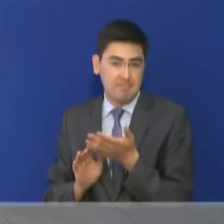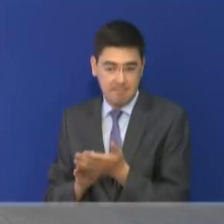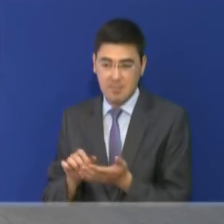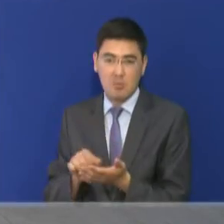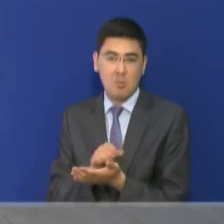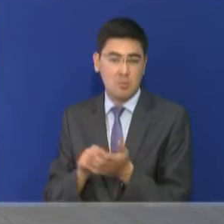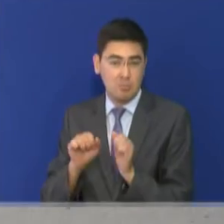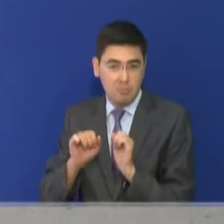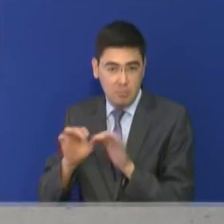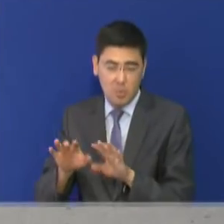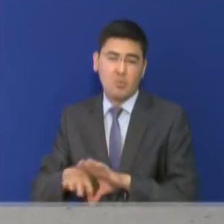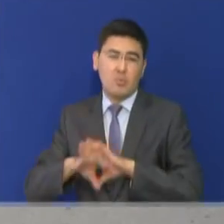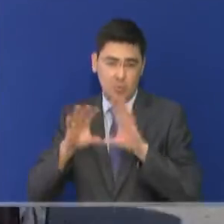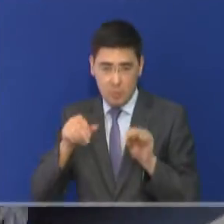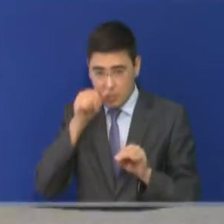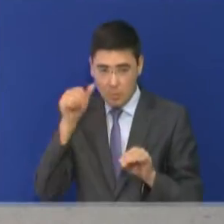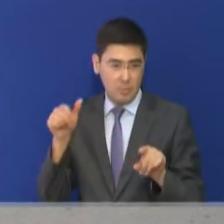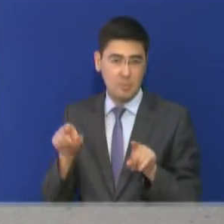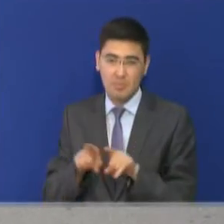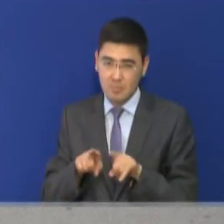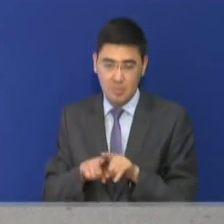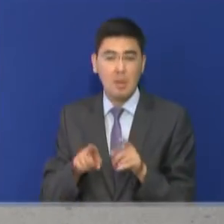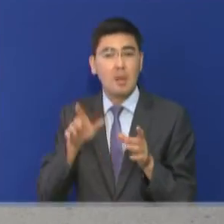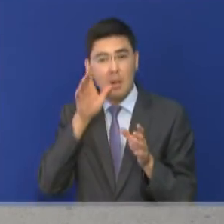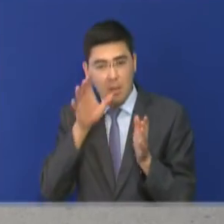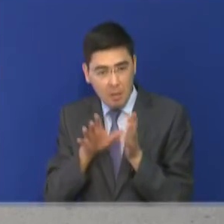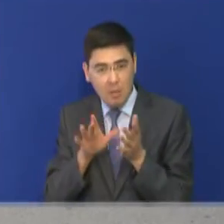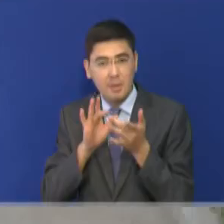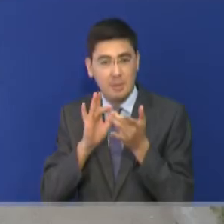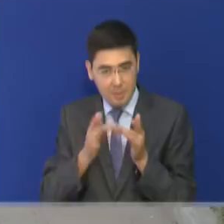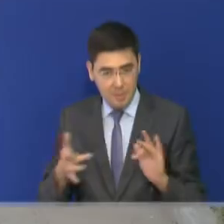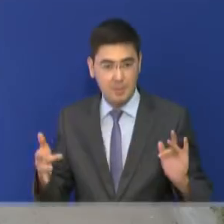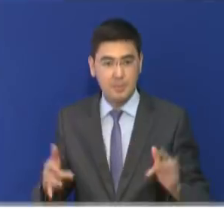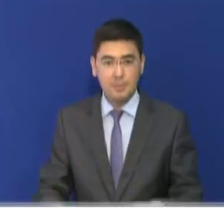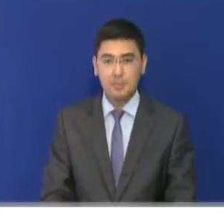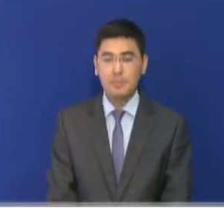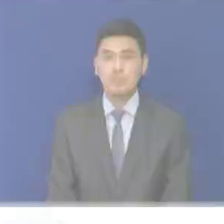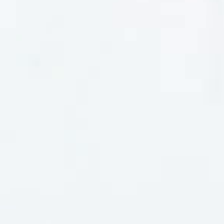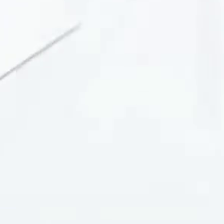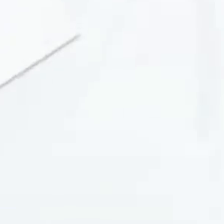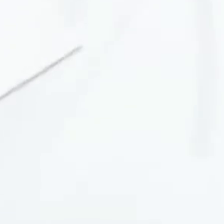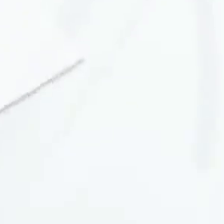документов осуществляется электронным способом. Сауле Байгалиева, телеканал «Семей».